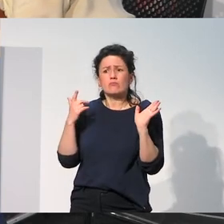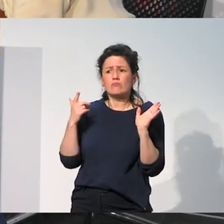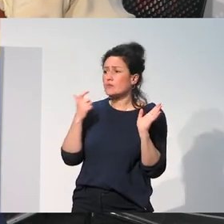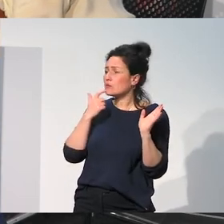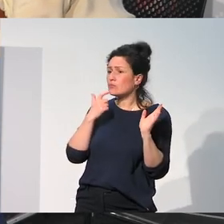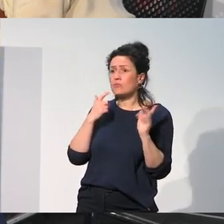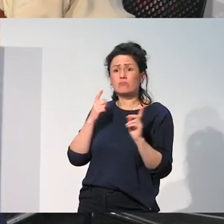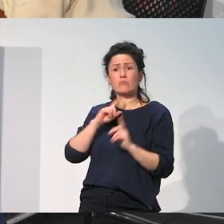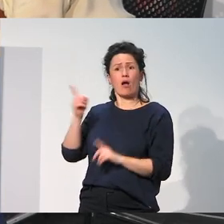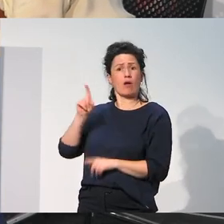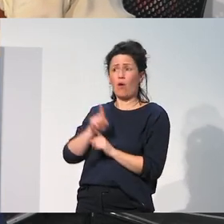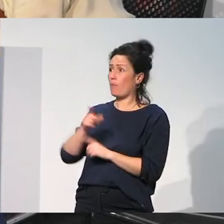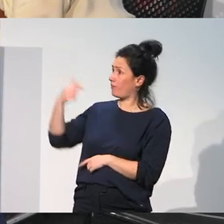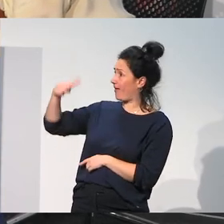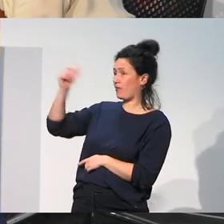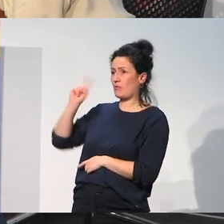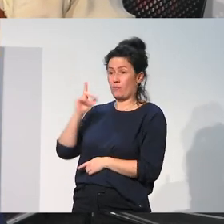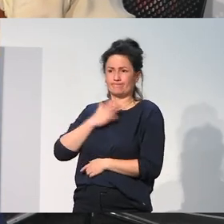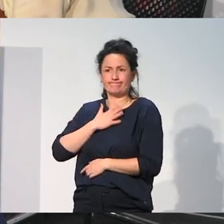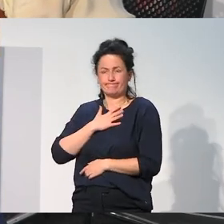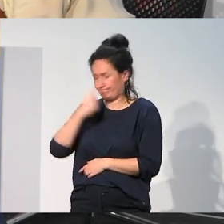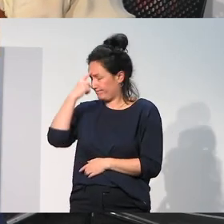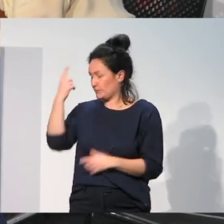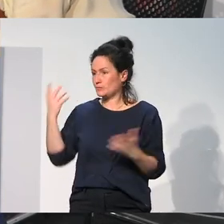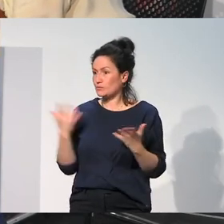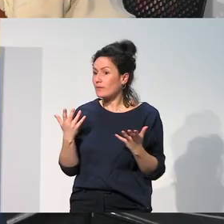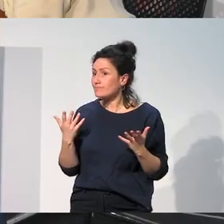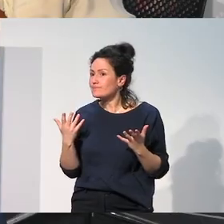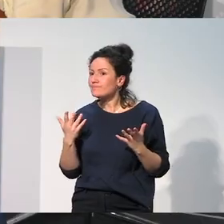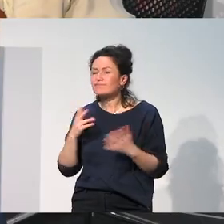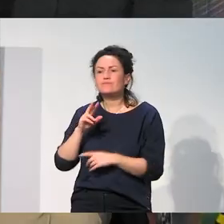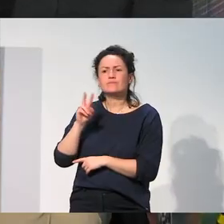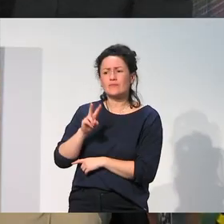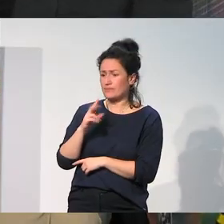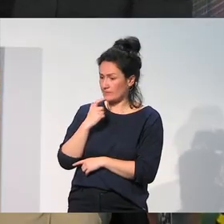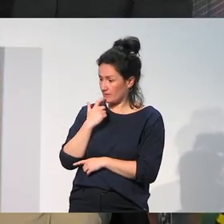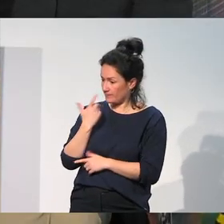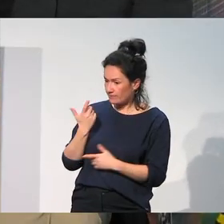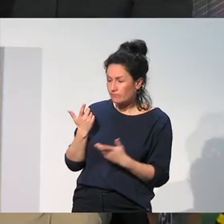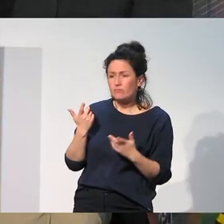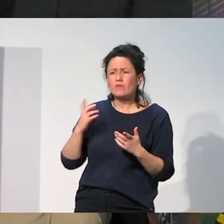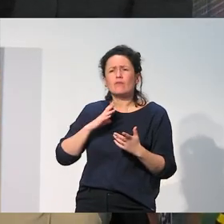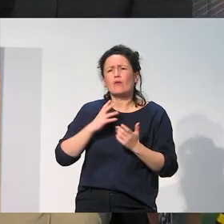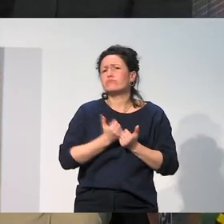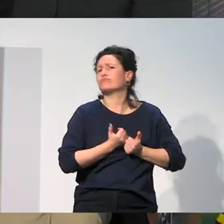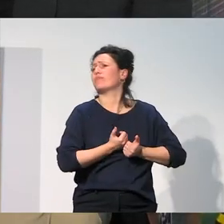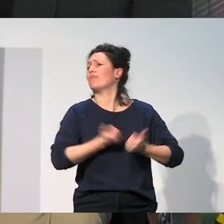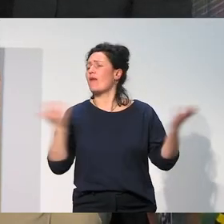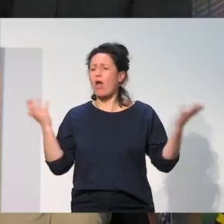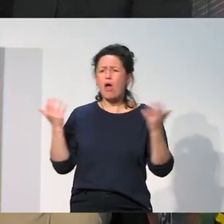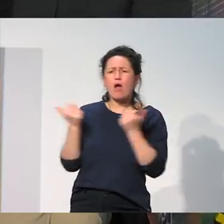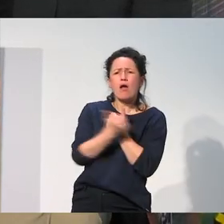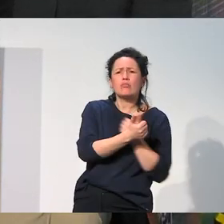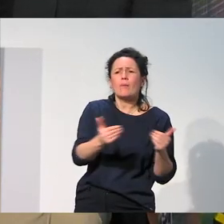plus grand, mais tout à l'heure, on en parlait. C'est qu'effectivement, c'est à peu près le dernier champ. Enfin, il y en a plein d'autres, évidemment. Je ne parle